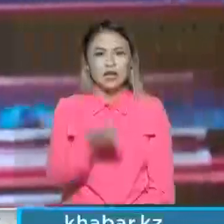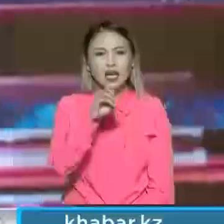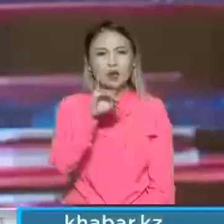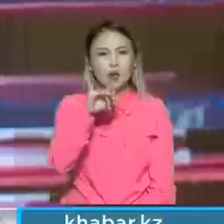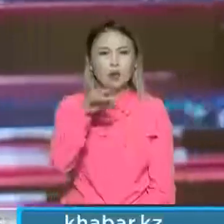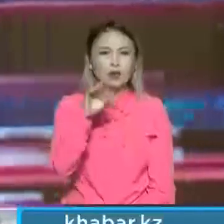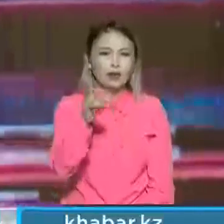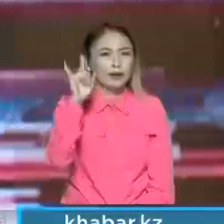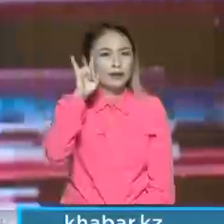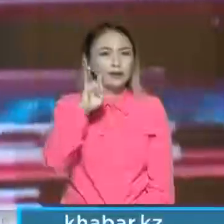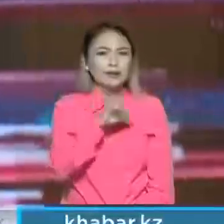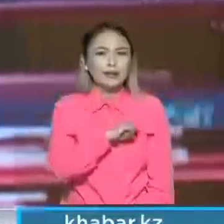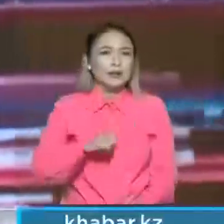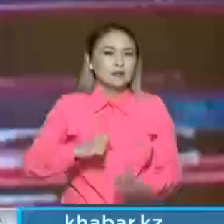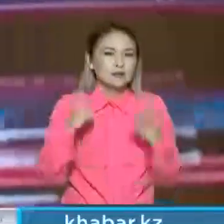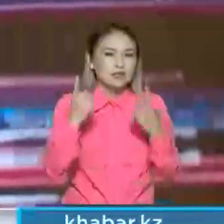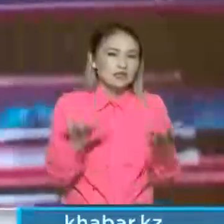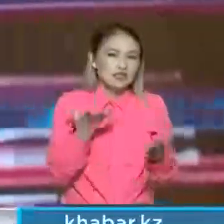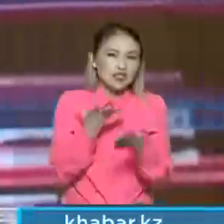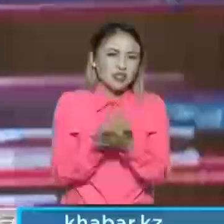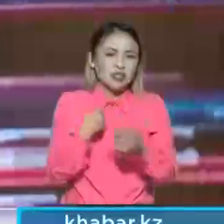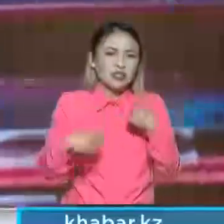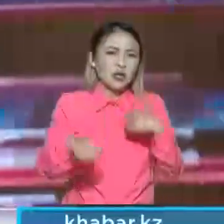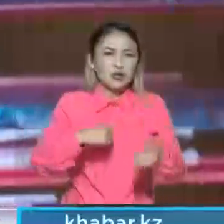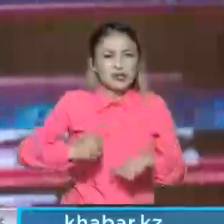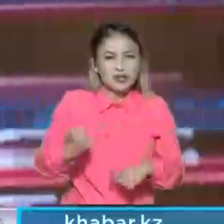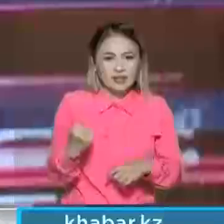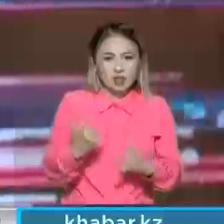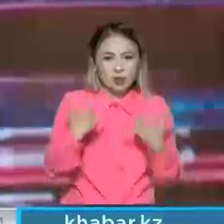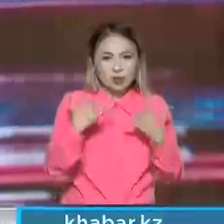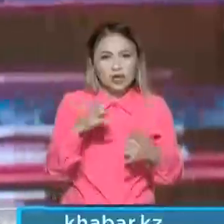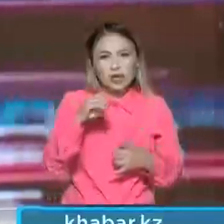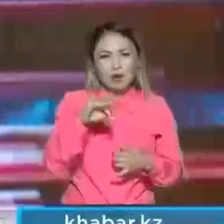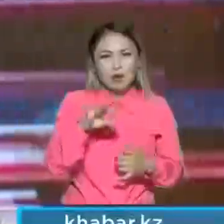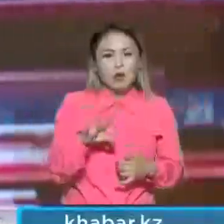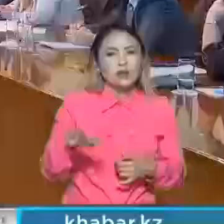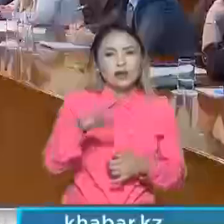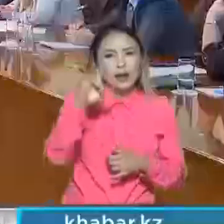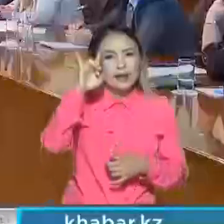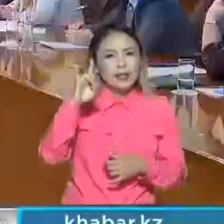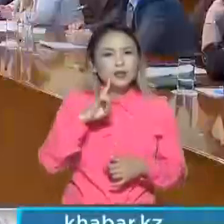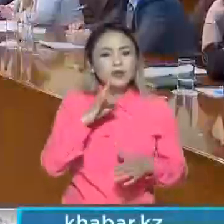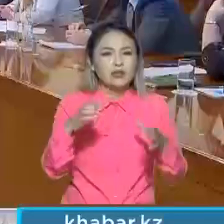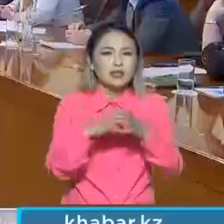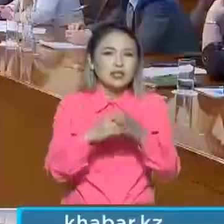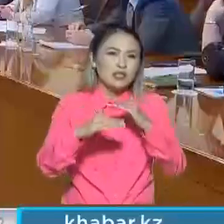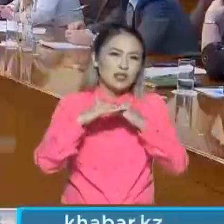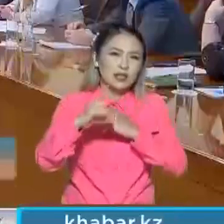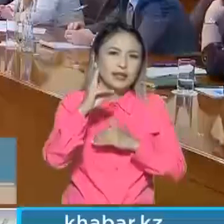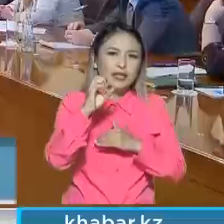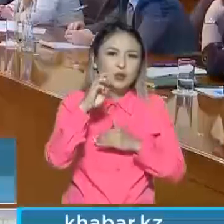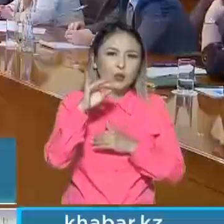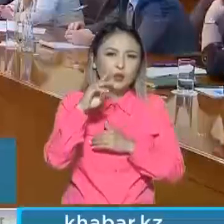Еуроодақ Қазақстанның ең ірі әрі маңызды инвестициялық және сауда серіктесі. Бүгін Еуроодақтың Қазақстандағы өкілдігінің